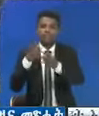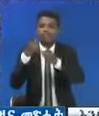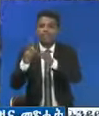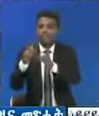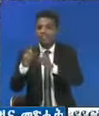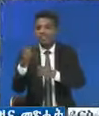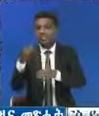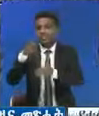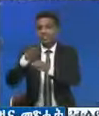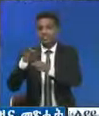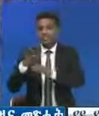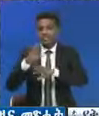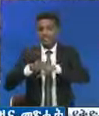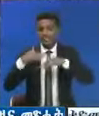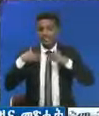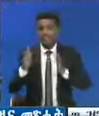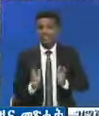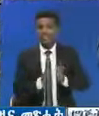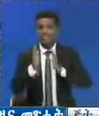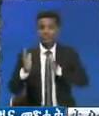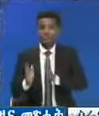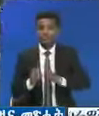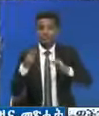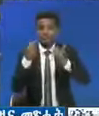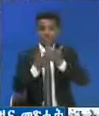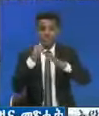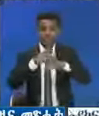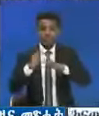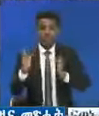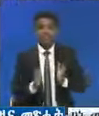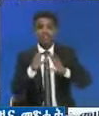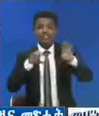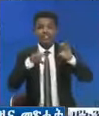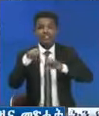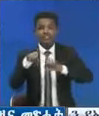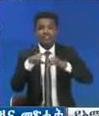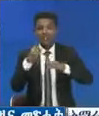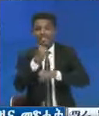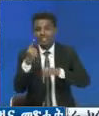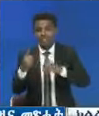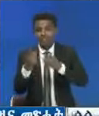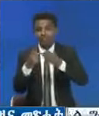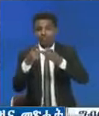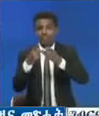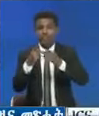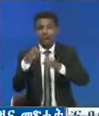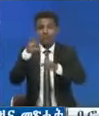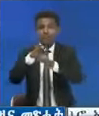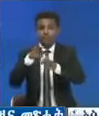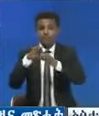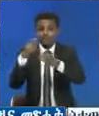እኛ ወረዳ አለ፣ የኢንፍራዛ ትክልትና ፍራፍሬ ችግኝ ጣቢያ አለ። እዛ ነው እንዲዘጋጅ ያደረግ ነው። ለእያንዳንዱ አርሶ አደር ልክ እንደዚህ በክላስተር